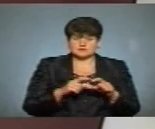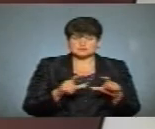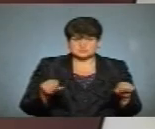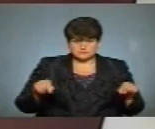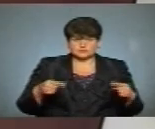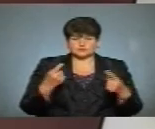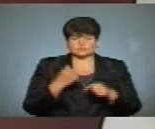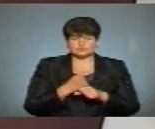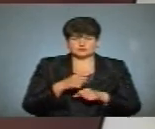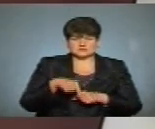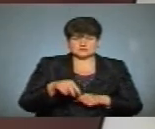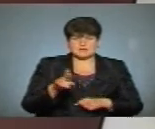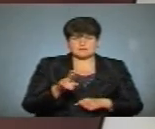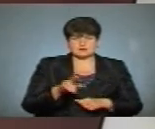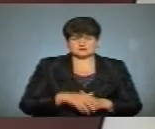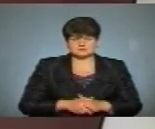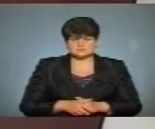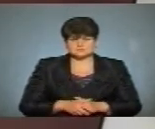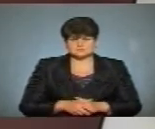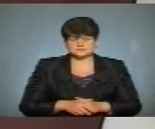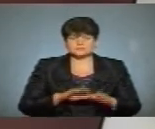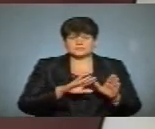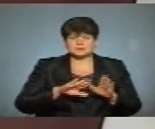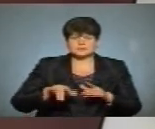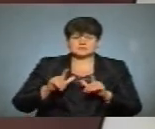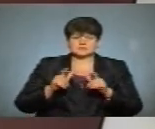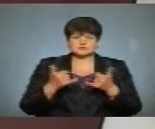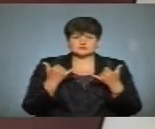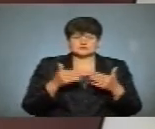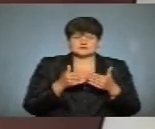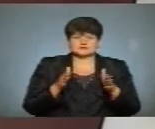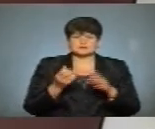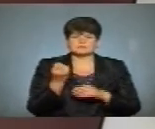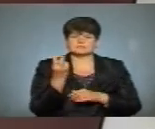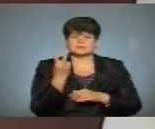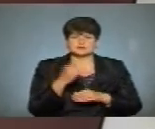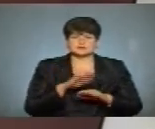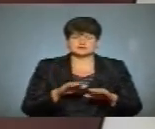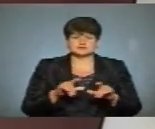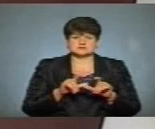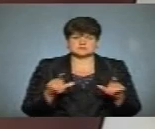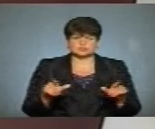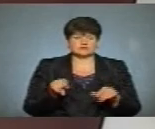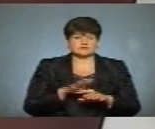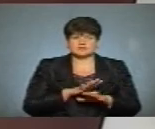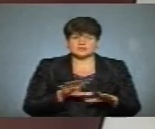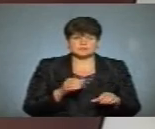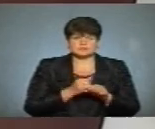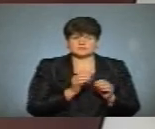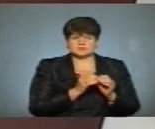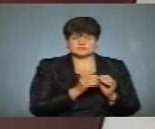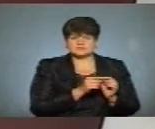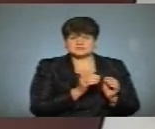відновить роботу цієї п'ятниці. Після карантину сьогодні відкрили 12-й садок у Тернополі. Він не працював з